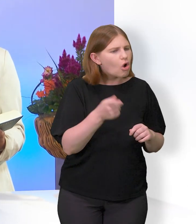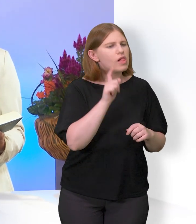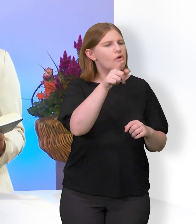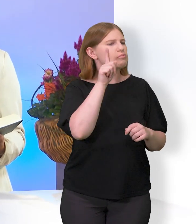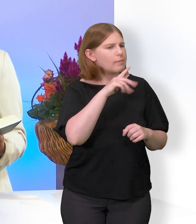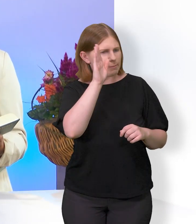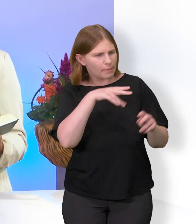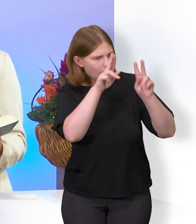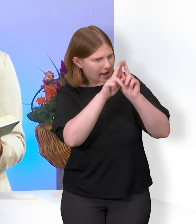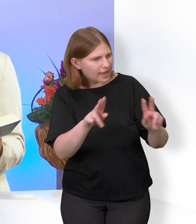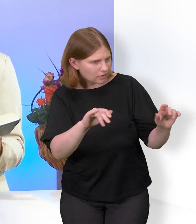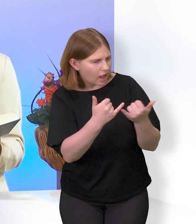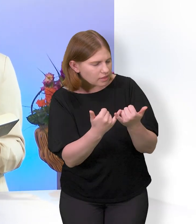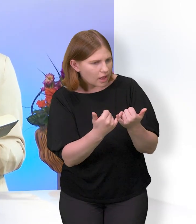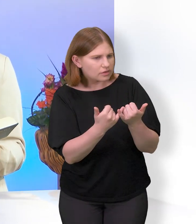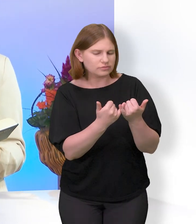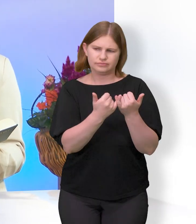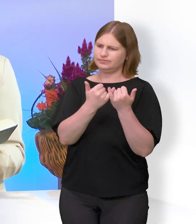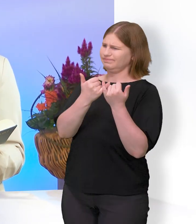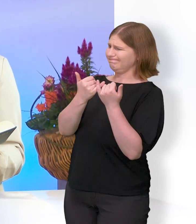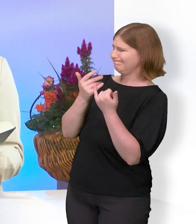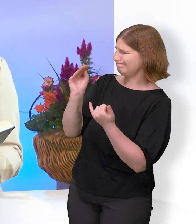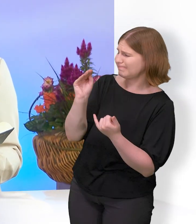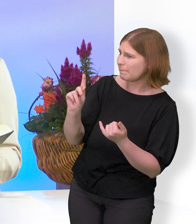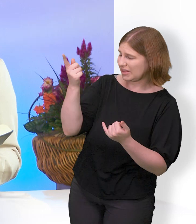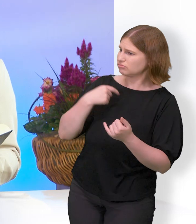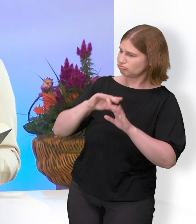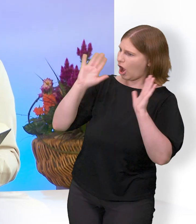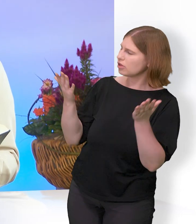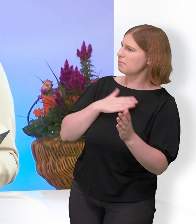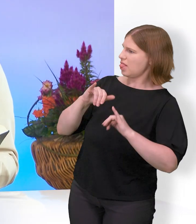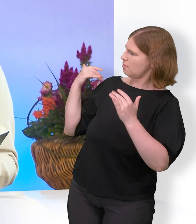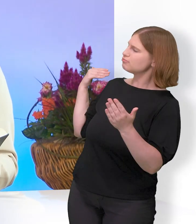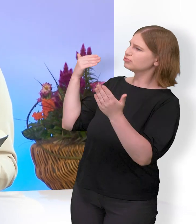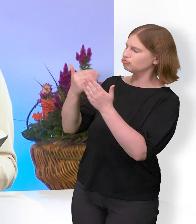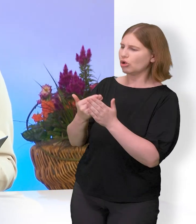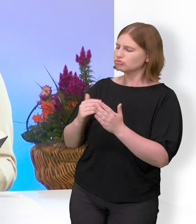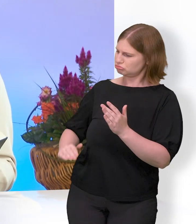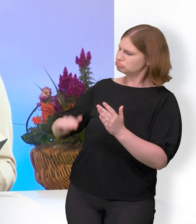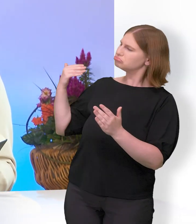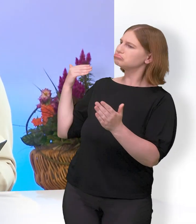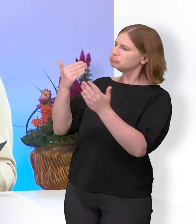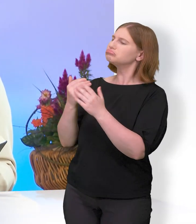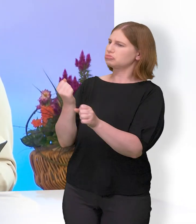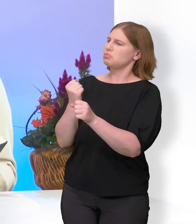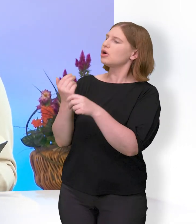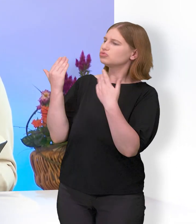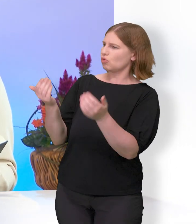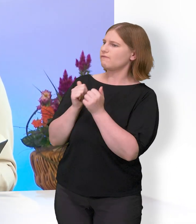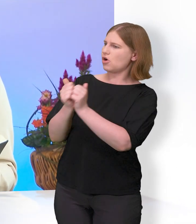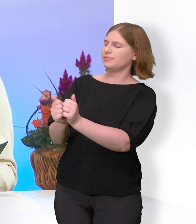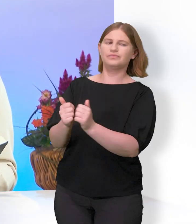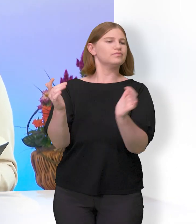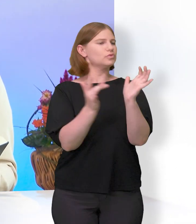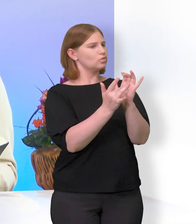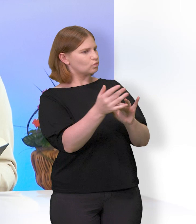Mutter. Er aber sprach zu ihm: Meister, das habe ich alles gehalten von meiner Jugend auf. Und